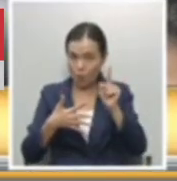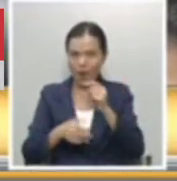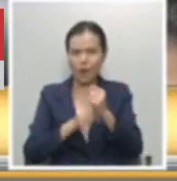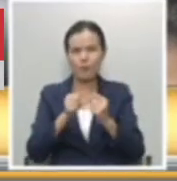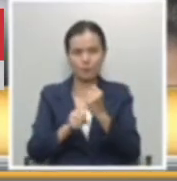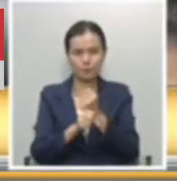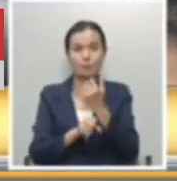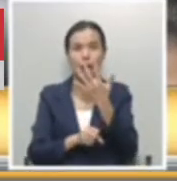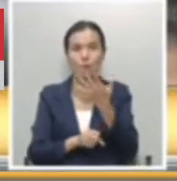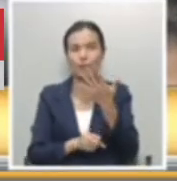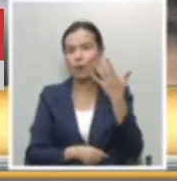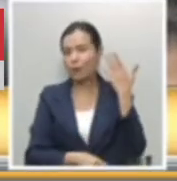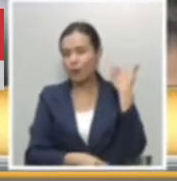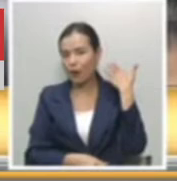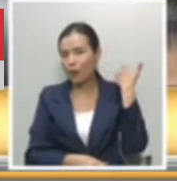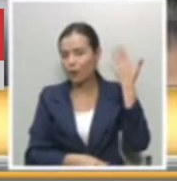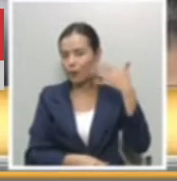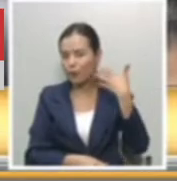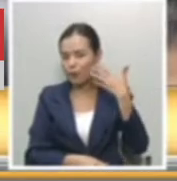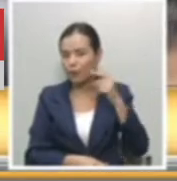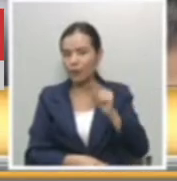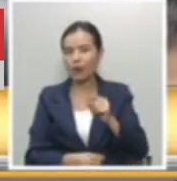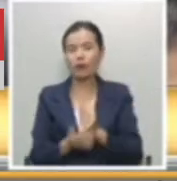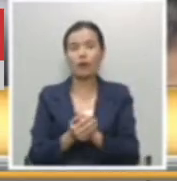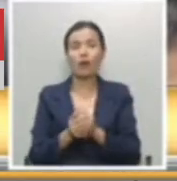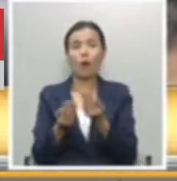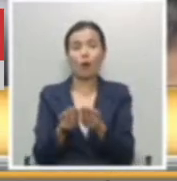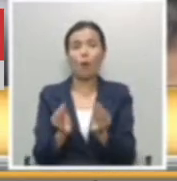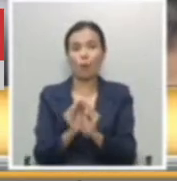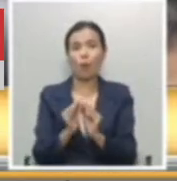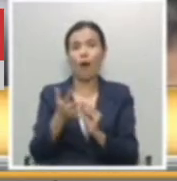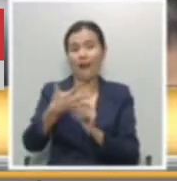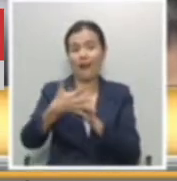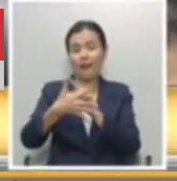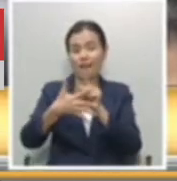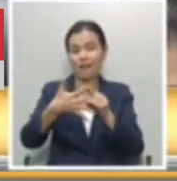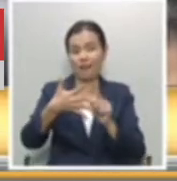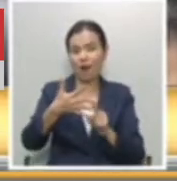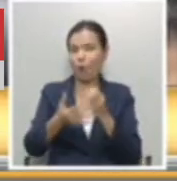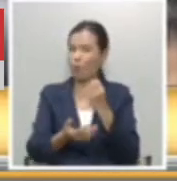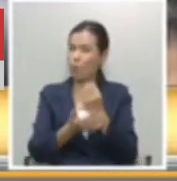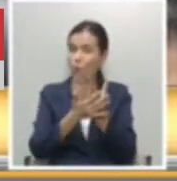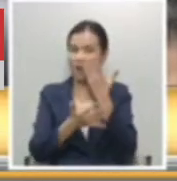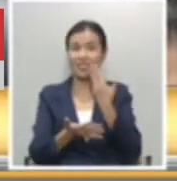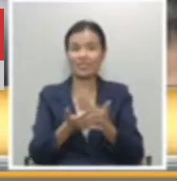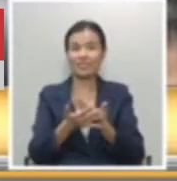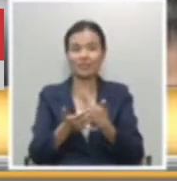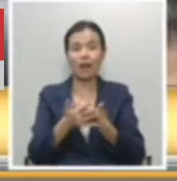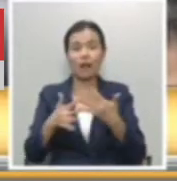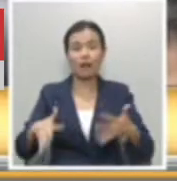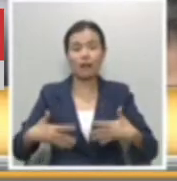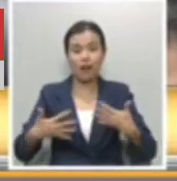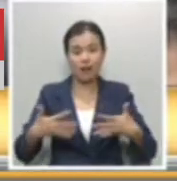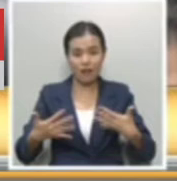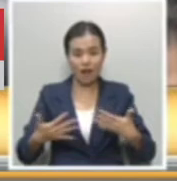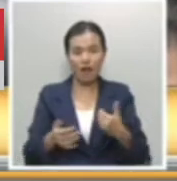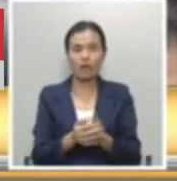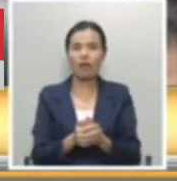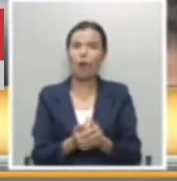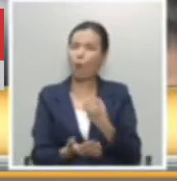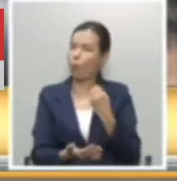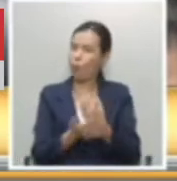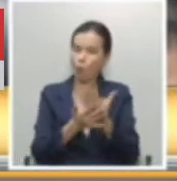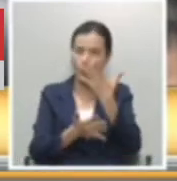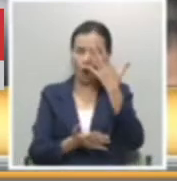ปีที่ผ่านมาเนี้ยนะครับเศรษฐี5ตระกูลเนี้ยก็มี เงินรายได้นะครับเขามีความมั่งคั่ง